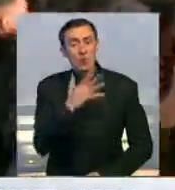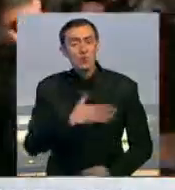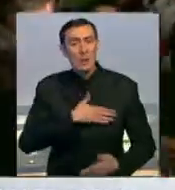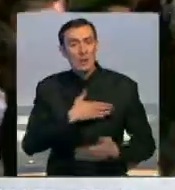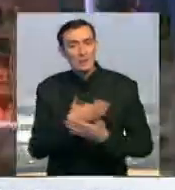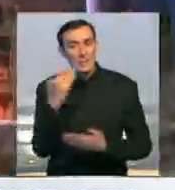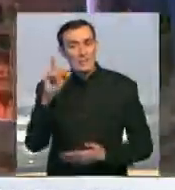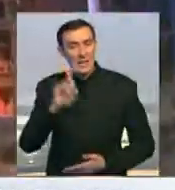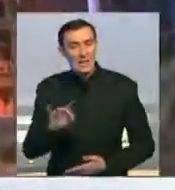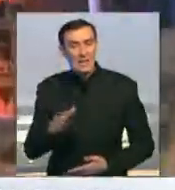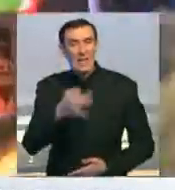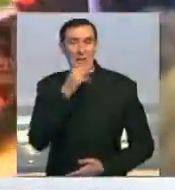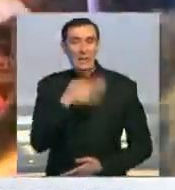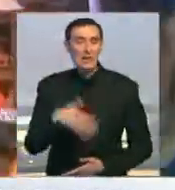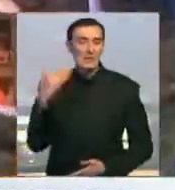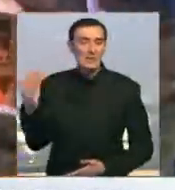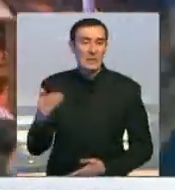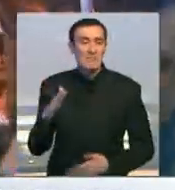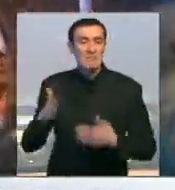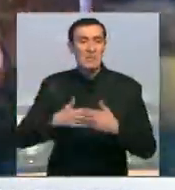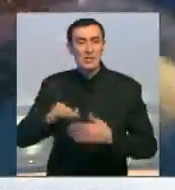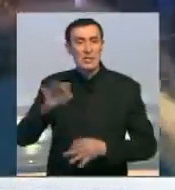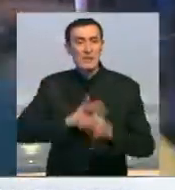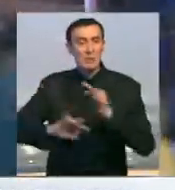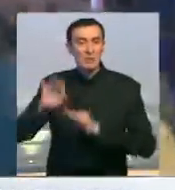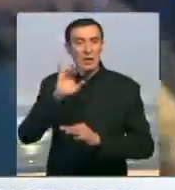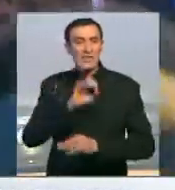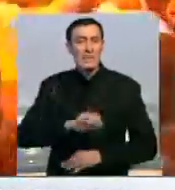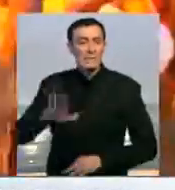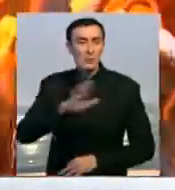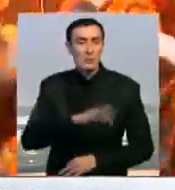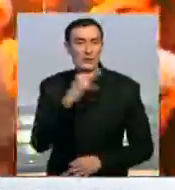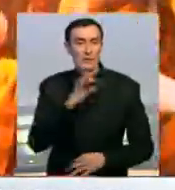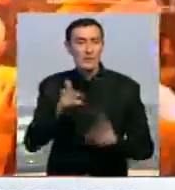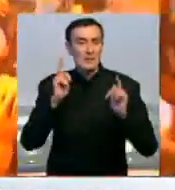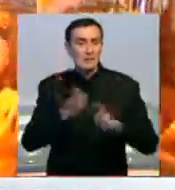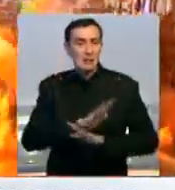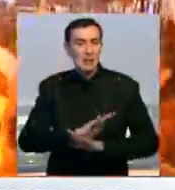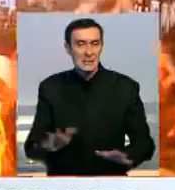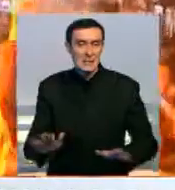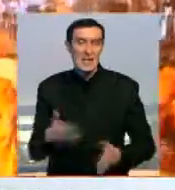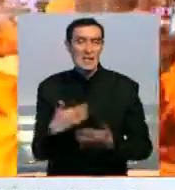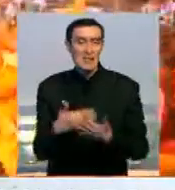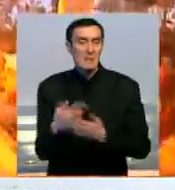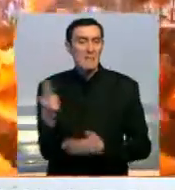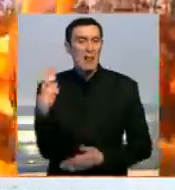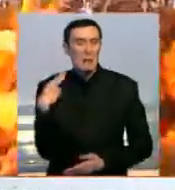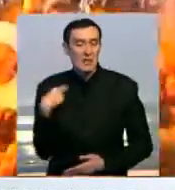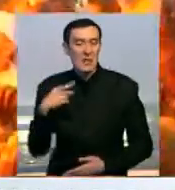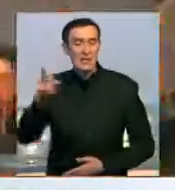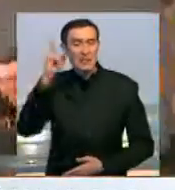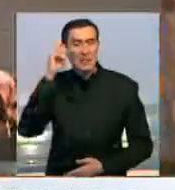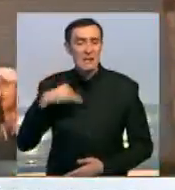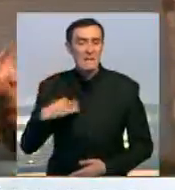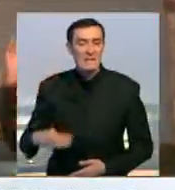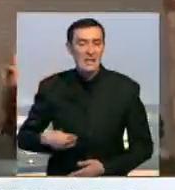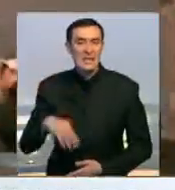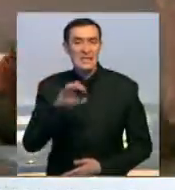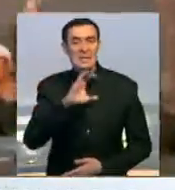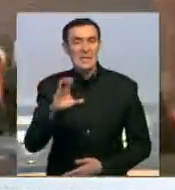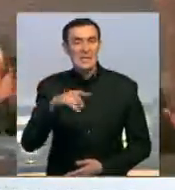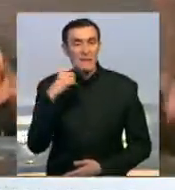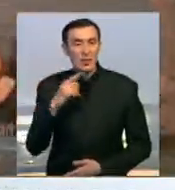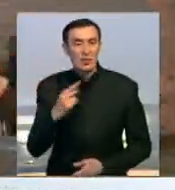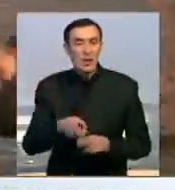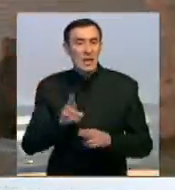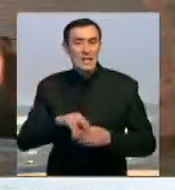реакцию Израиля, так и негативную со стороны стран Ближнего Востока и Европы. Не согласны с Трампом, в частности, Великобритания, Германия, Франция.